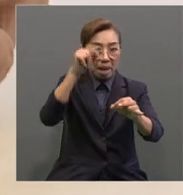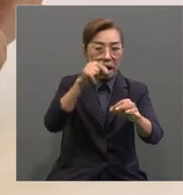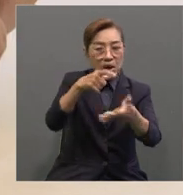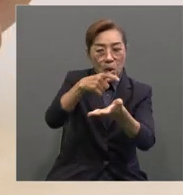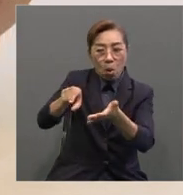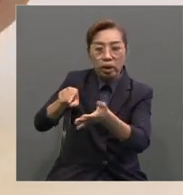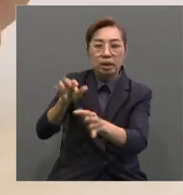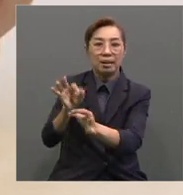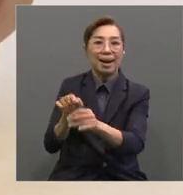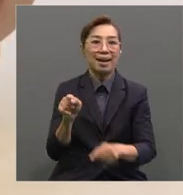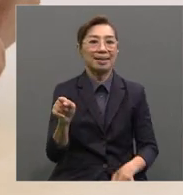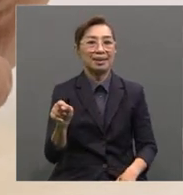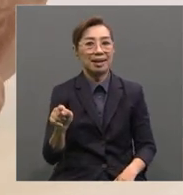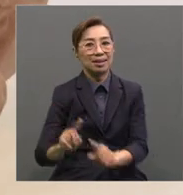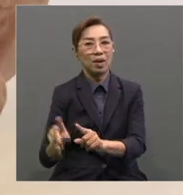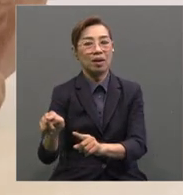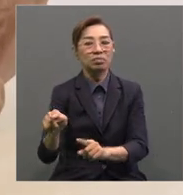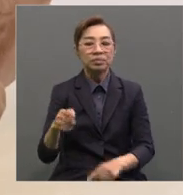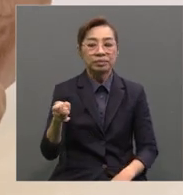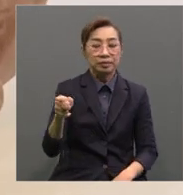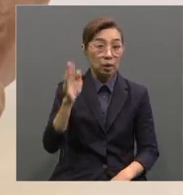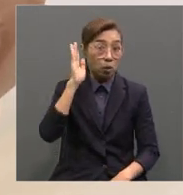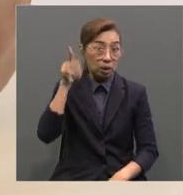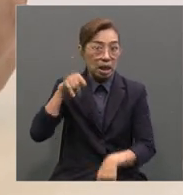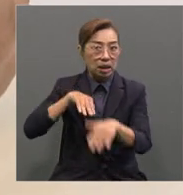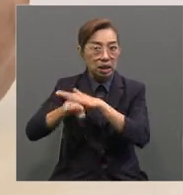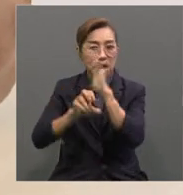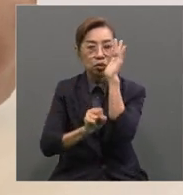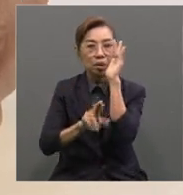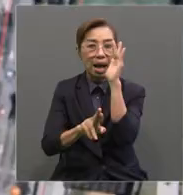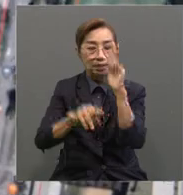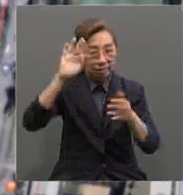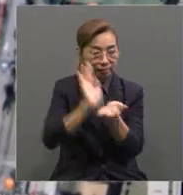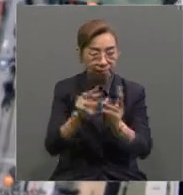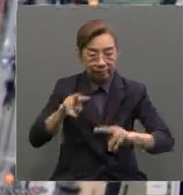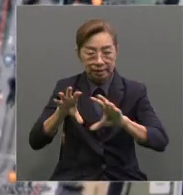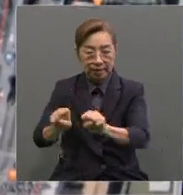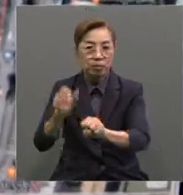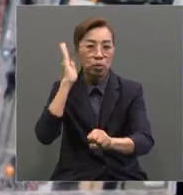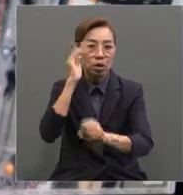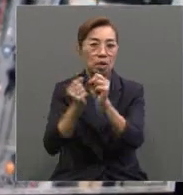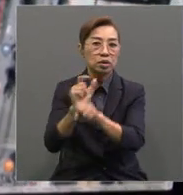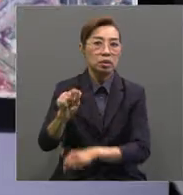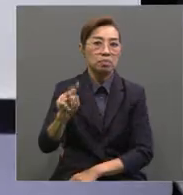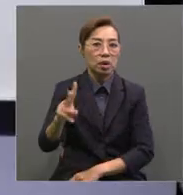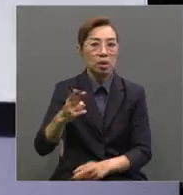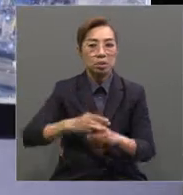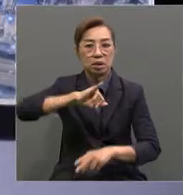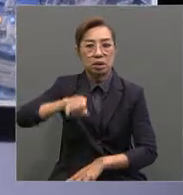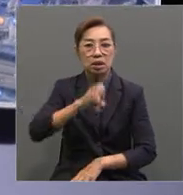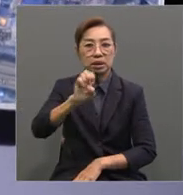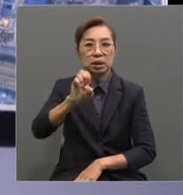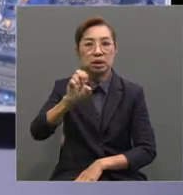สุราษฎร์ธานีค่ะทางตำรวจไซเบอร์จึงนำกำลังเข้าจับคุมนายจิรศักดิ์อายุ 22ปีตามหมายจับของศาลจังหวัด